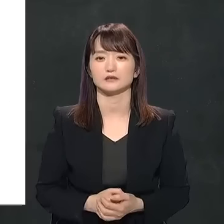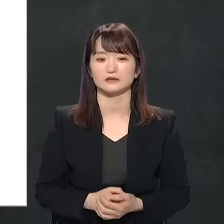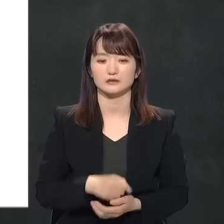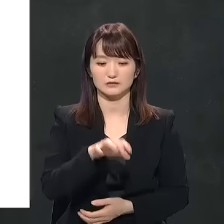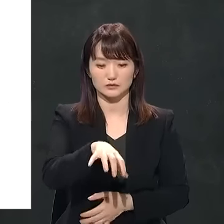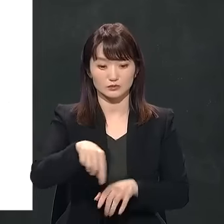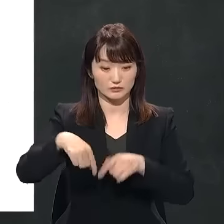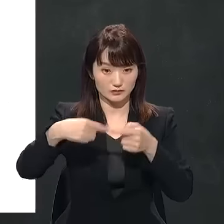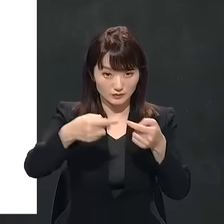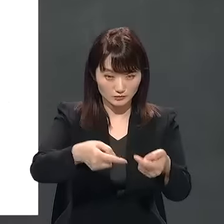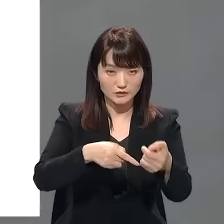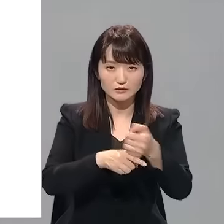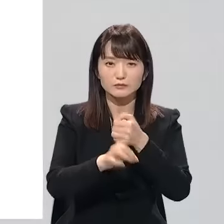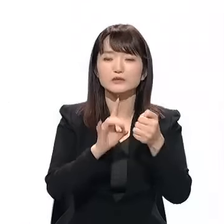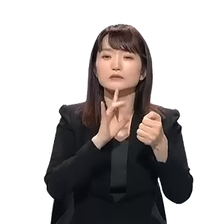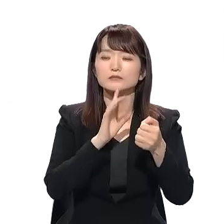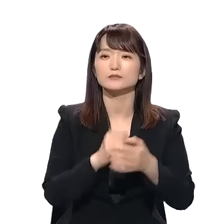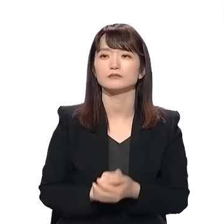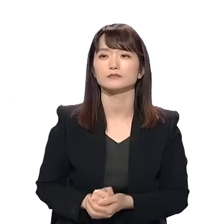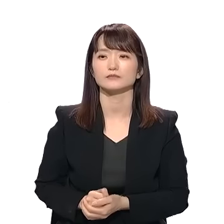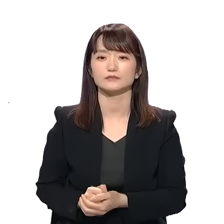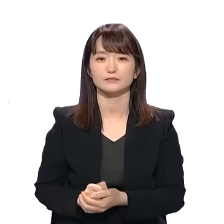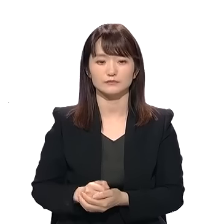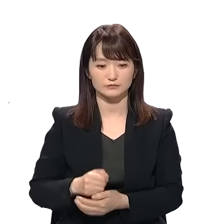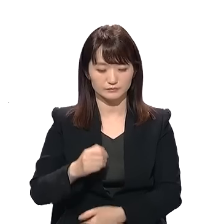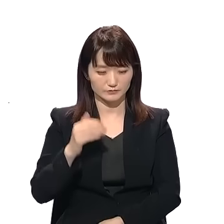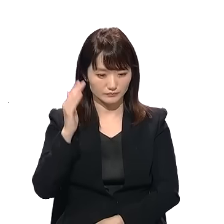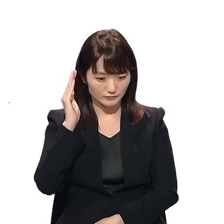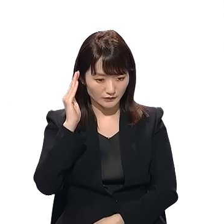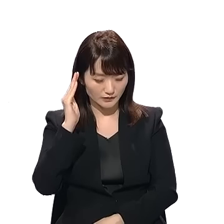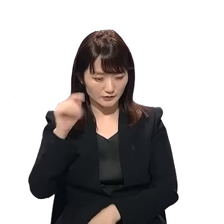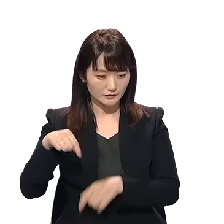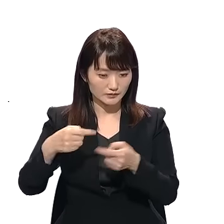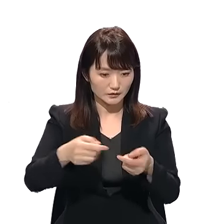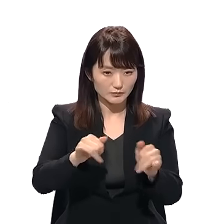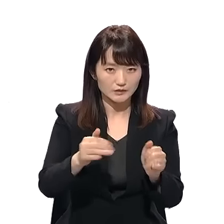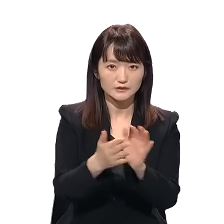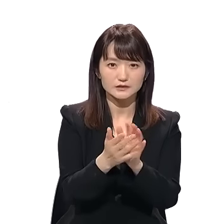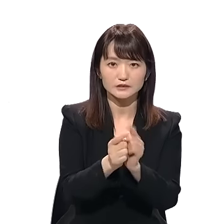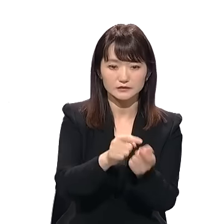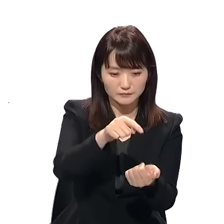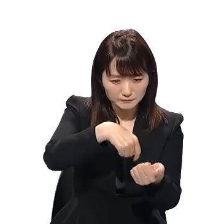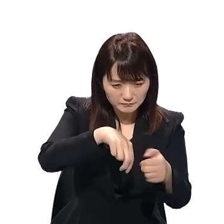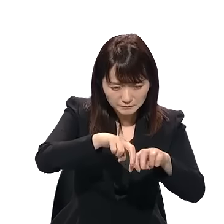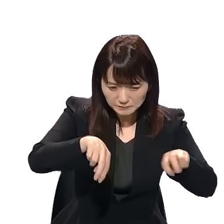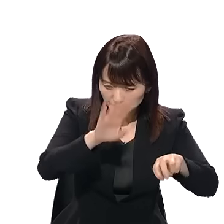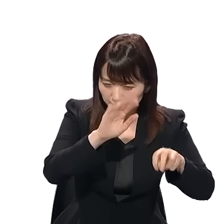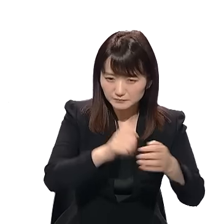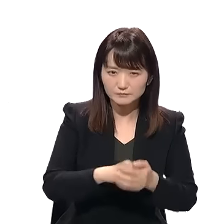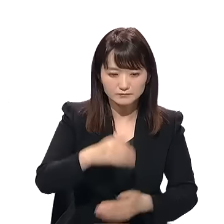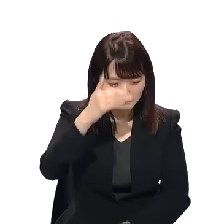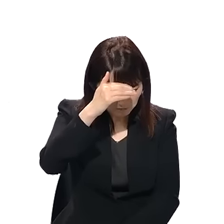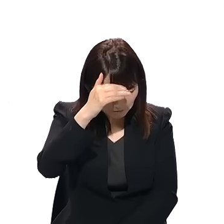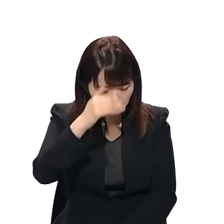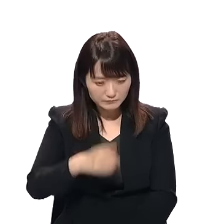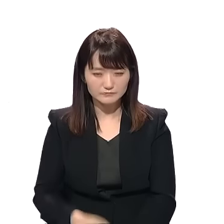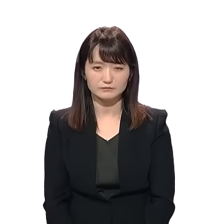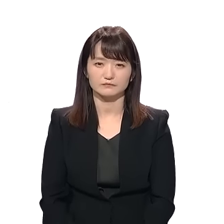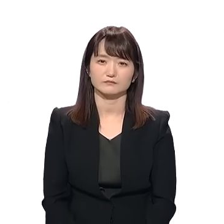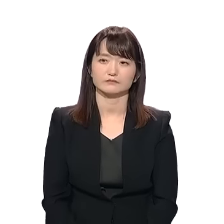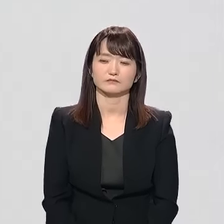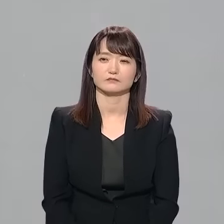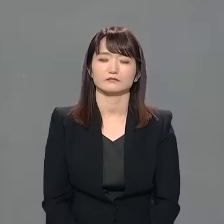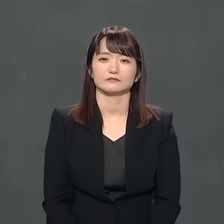참석한다는 의미일 뿐이고 수생들이 직접 회부하는 건 아니다라고 해명을 했는데 참관만 했다 예 그리고 이거는 운동자